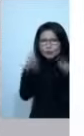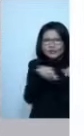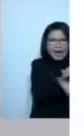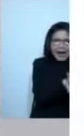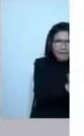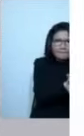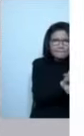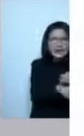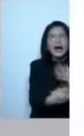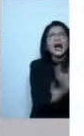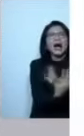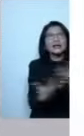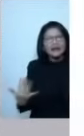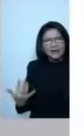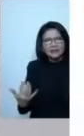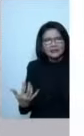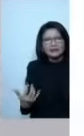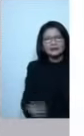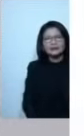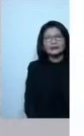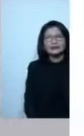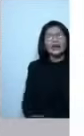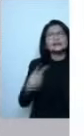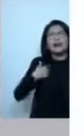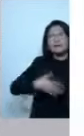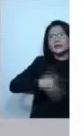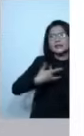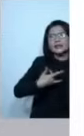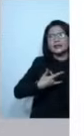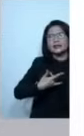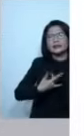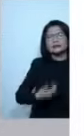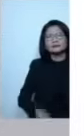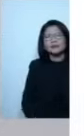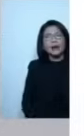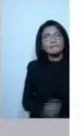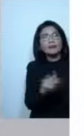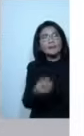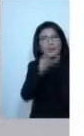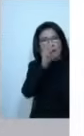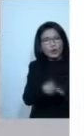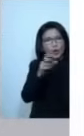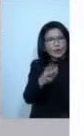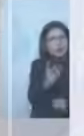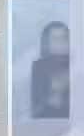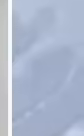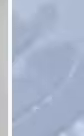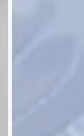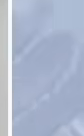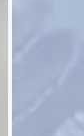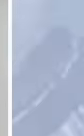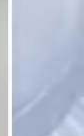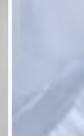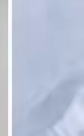ingin membahas Indonesia yang lebih baik di waktu yang akan datang. Itu Mbak Putri. Ya baik, nanti kita akan lanjutkan, kita akan berikan